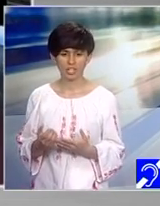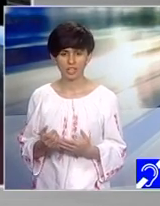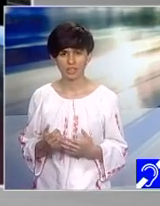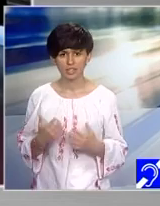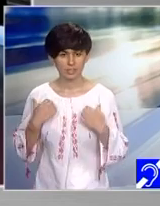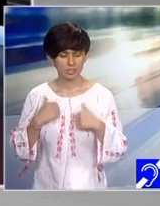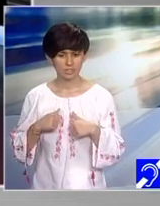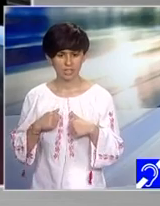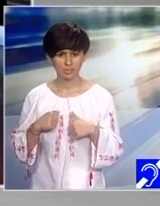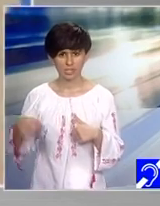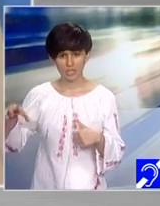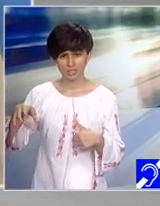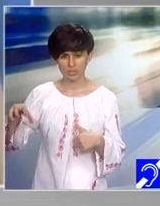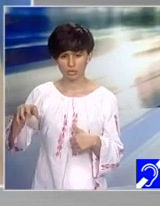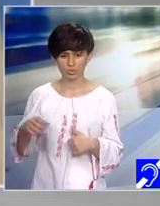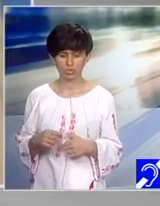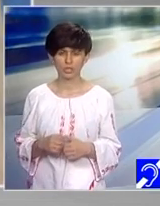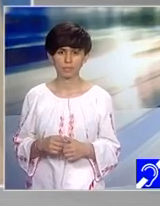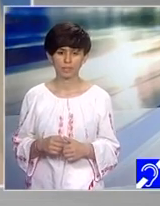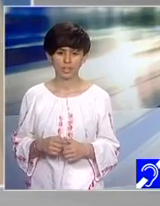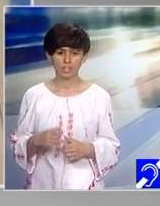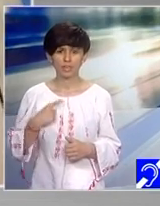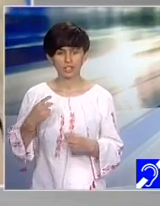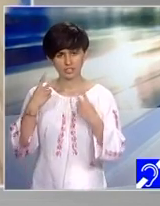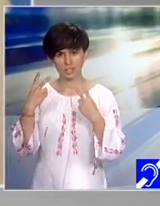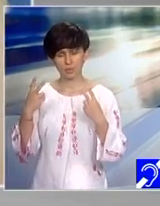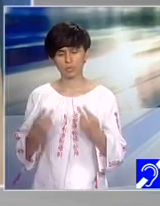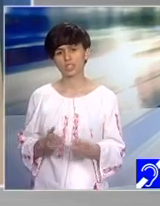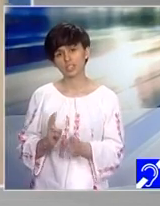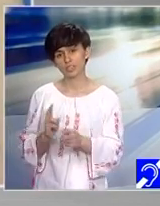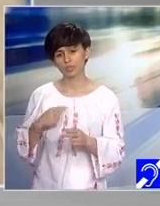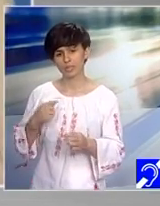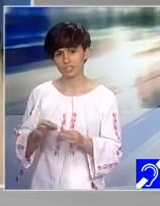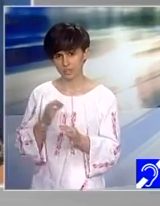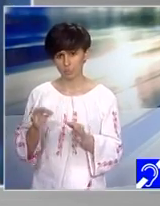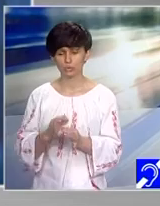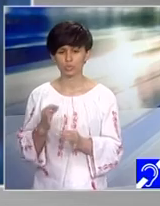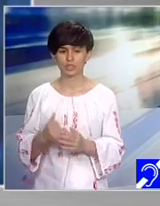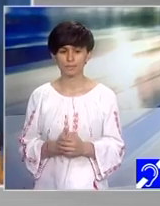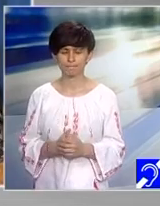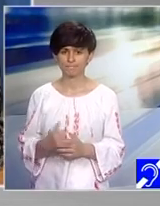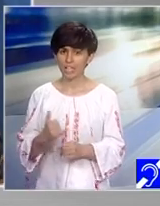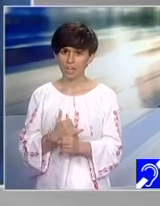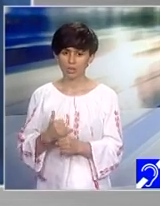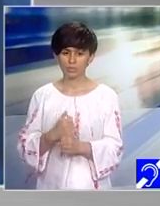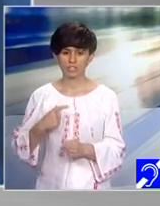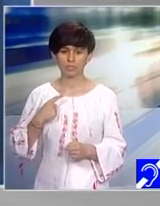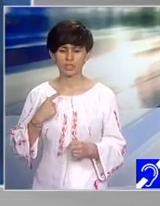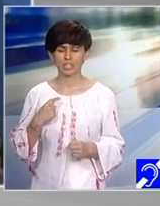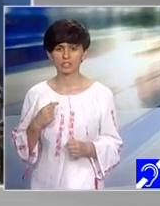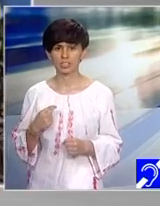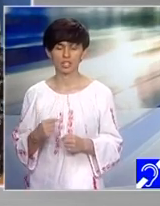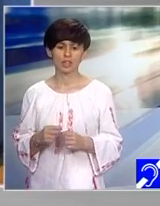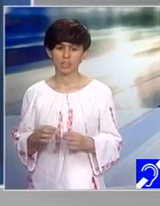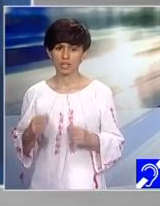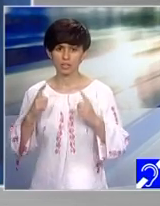este foarte important cum este decorată și cum este croită. observăm că este o cămașă încresită la gât, adică